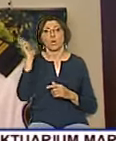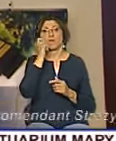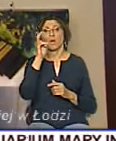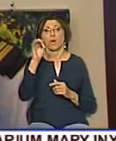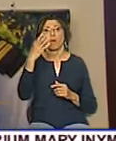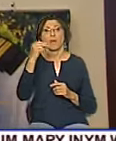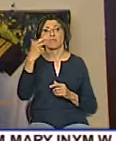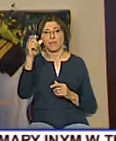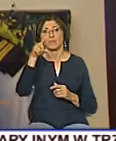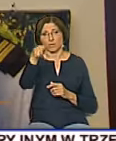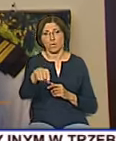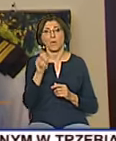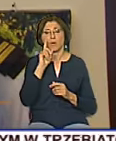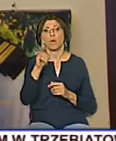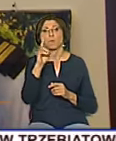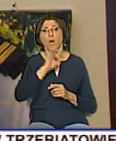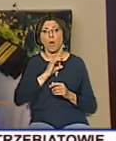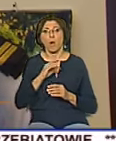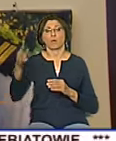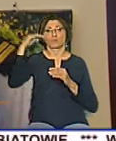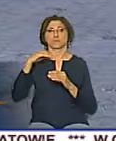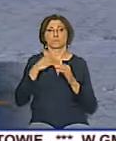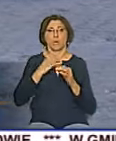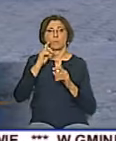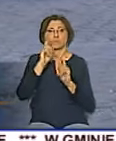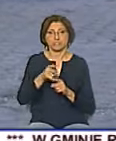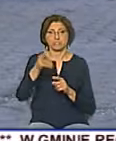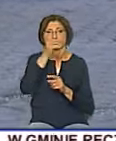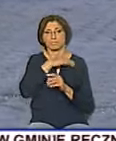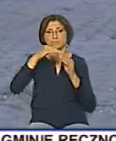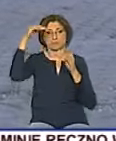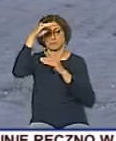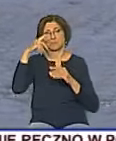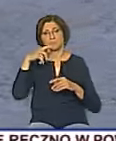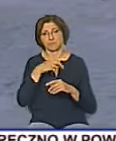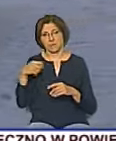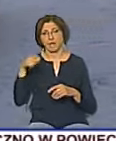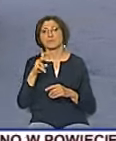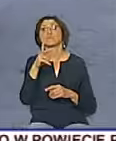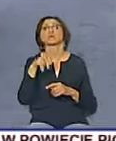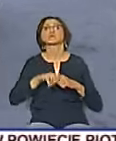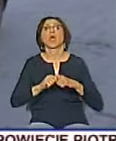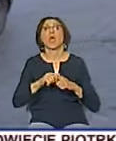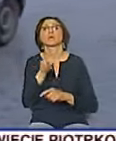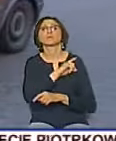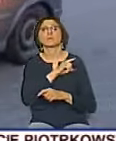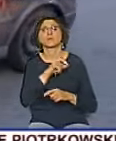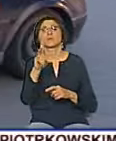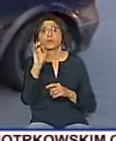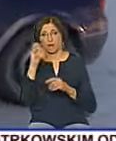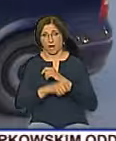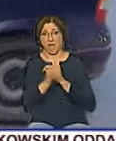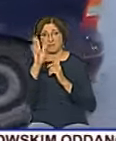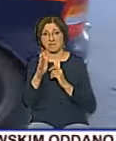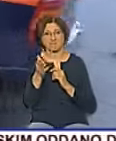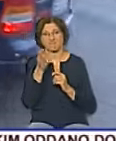tym przypadku jestem to ja moim przełożonym jest pani prezydent można się spodziewać że wobec zgierskich strażników konsekwencje nie